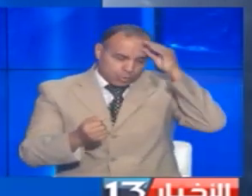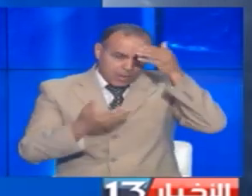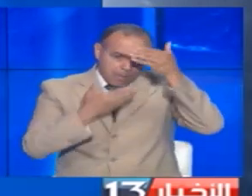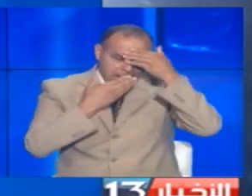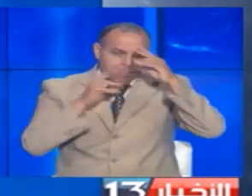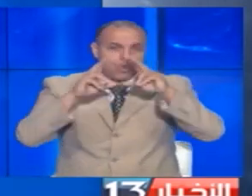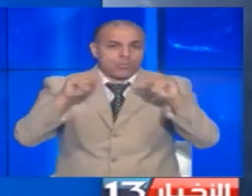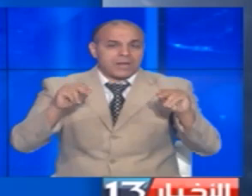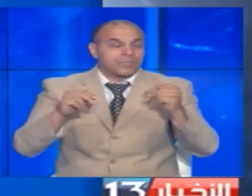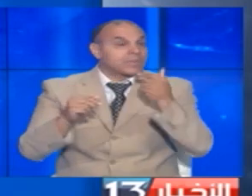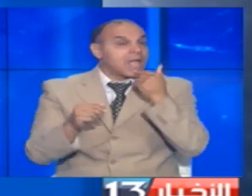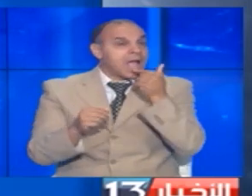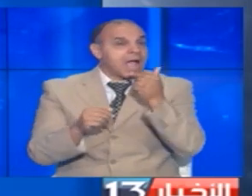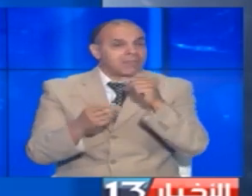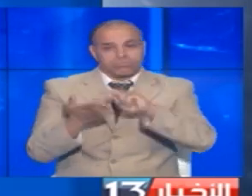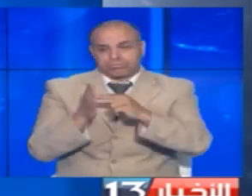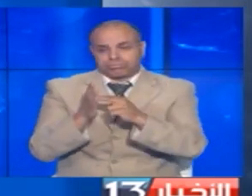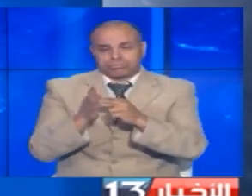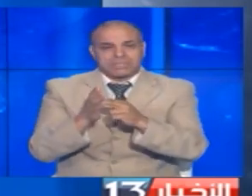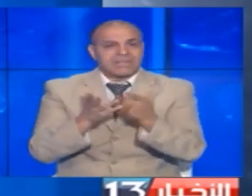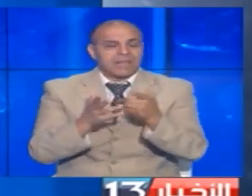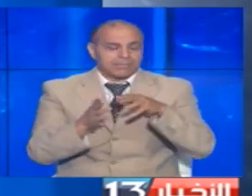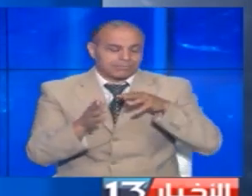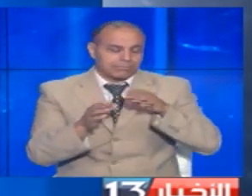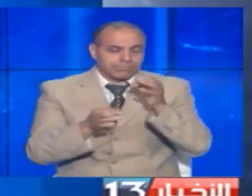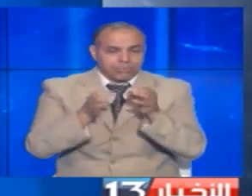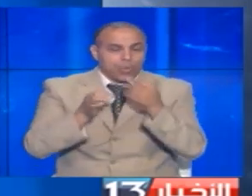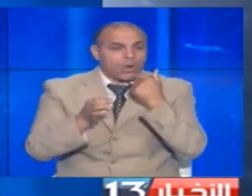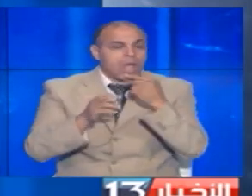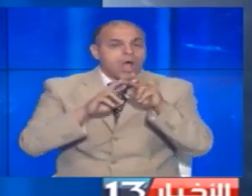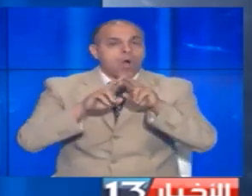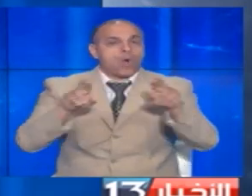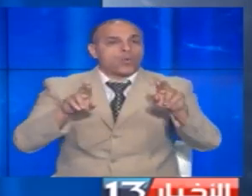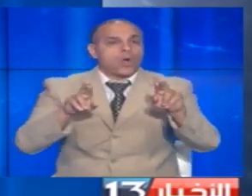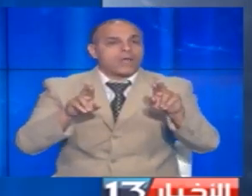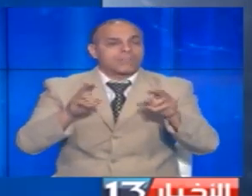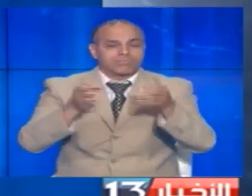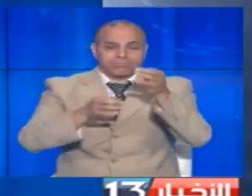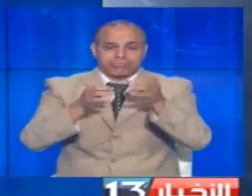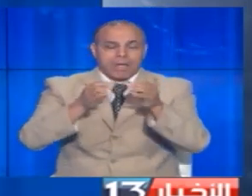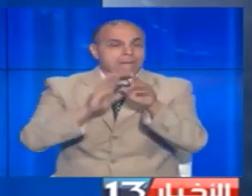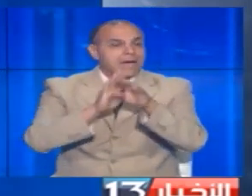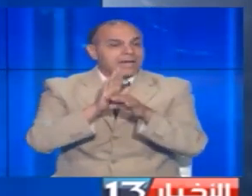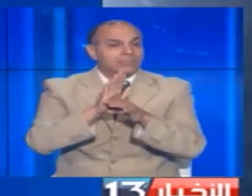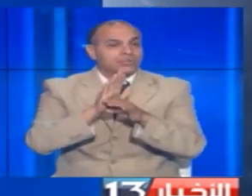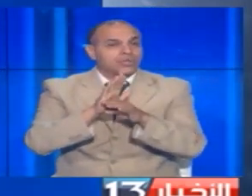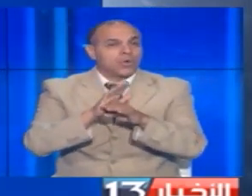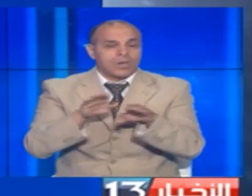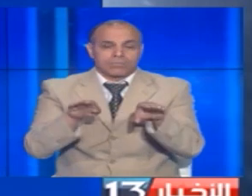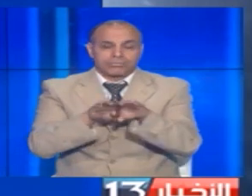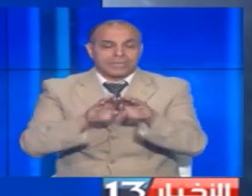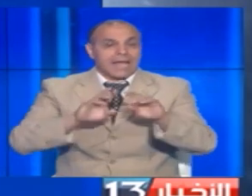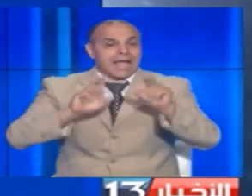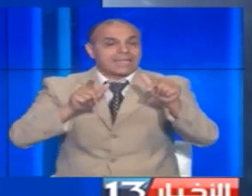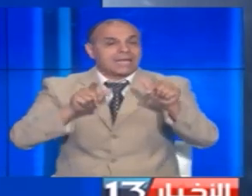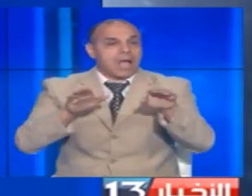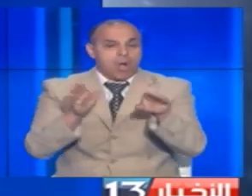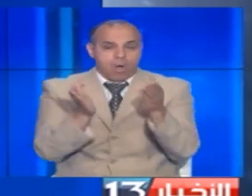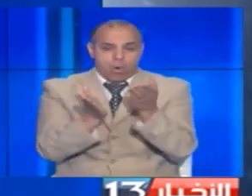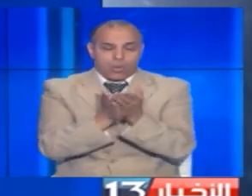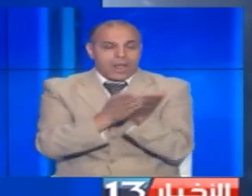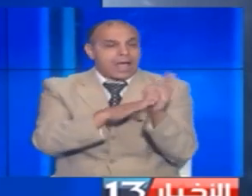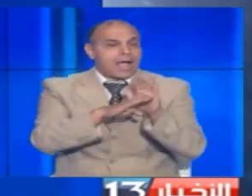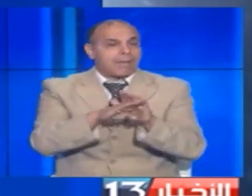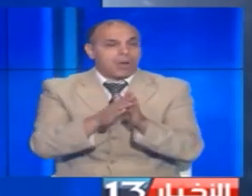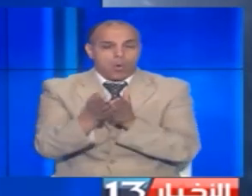ولبنان حول تقنيات التقاضي الاستراتيجي تحت عنوان التقاضي الاستراتيجي والعداله الانتقاليه اي حمايه